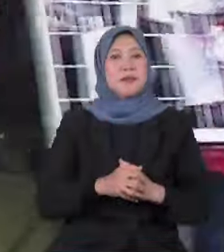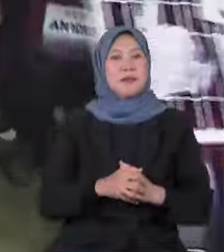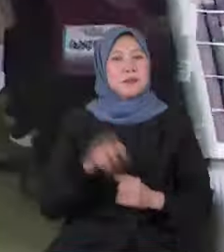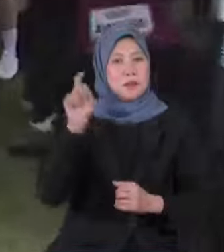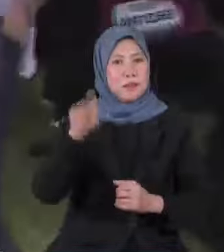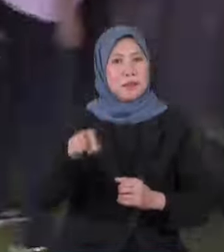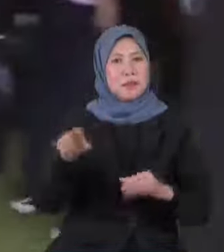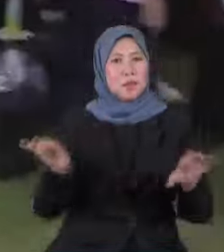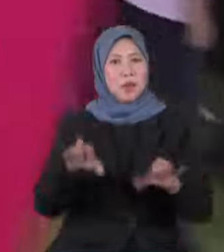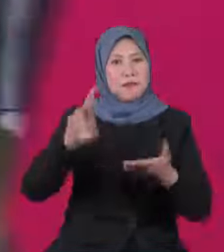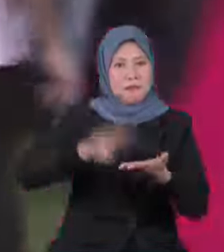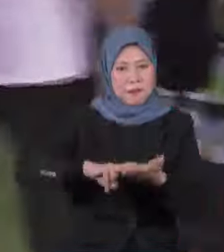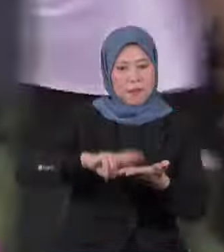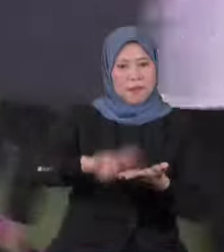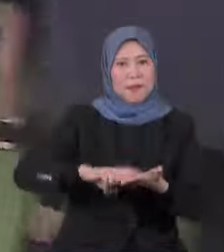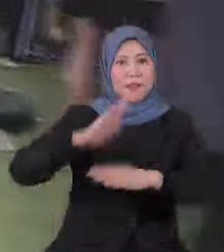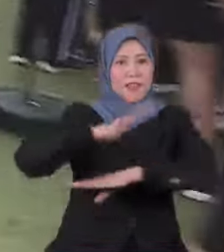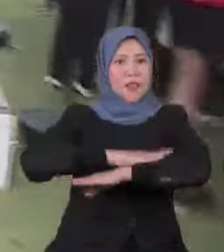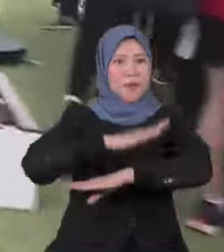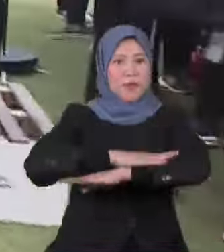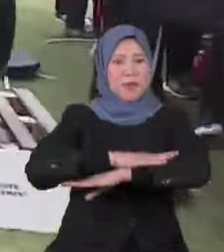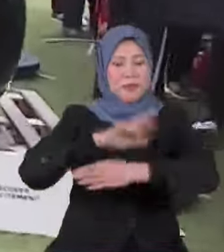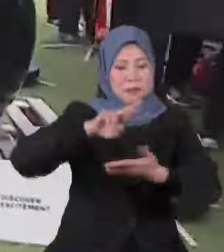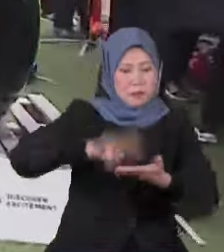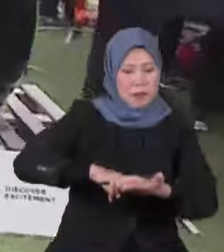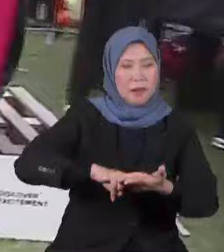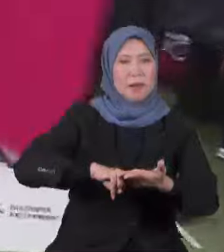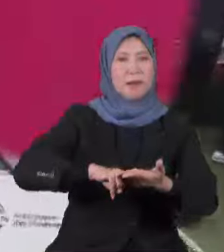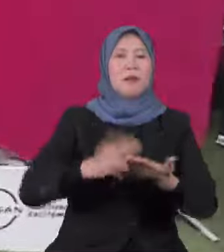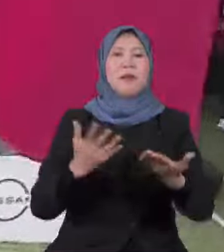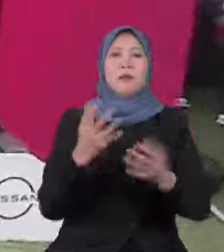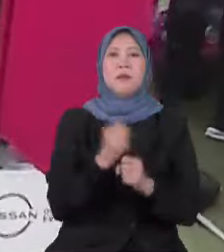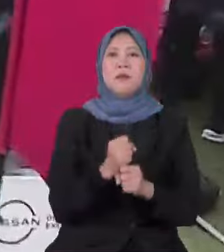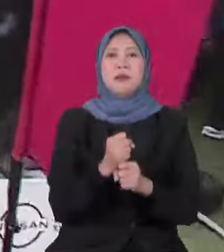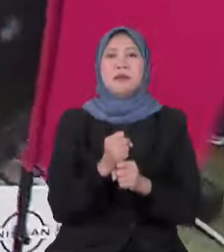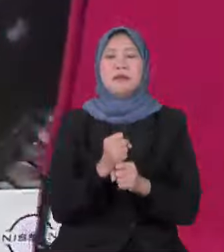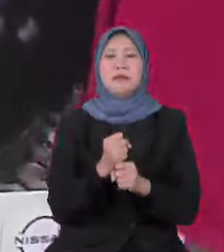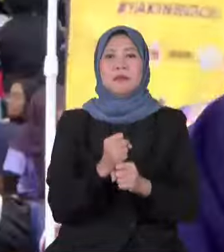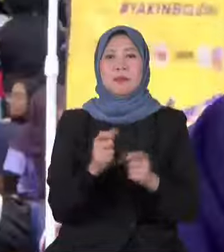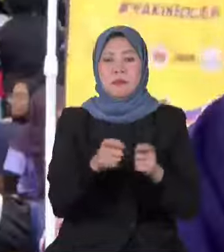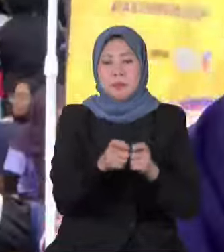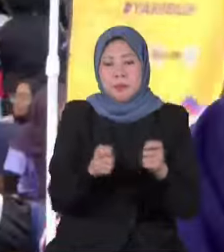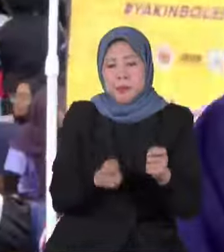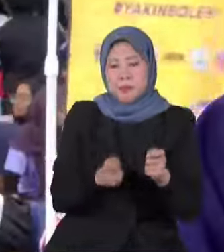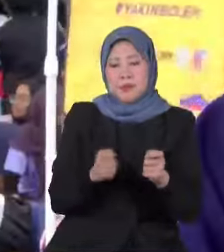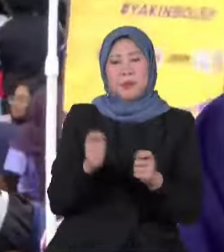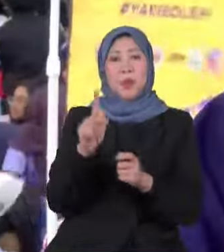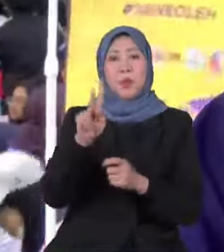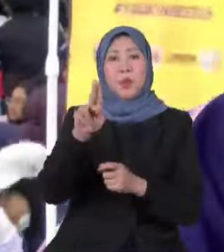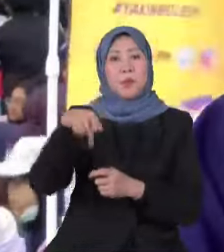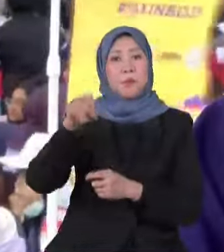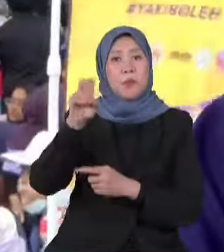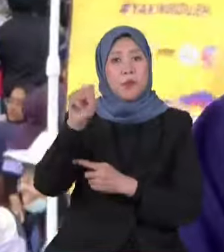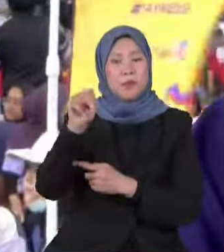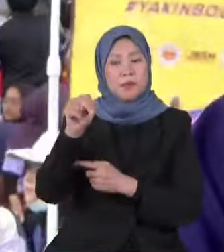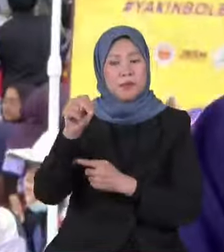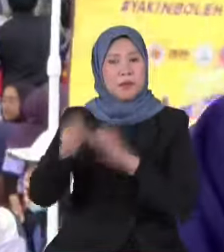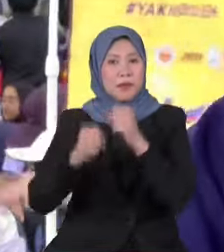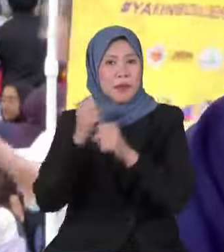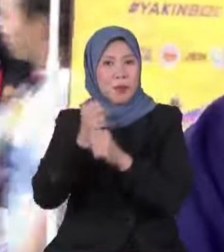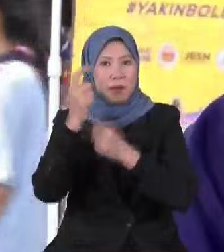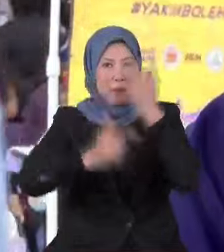membuat pendaftaran pengunjung di Bus Iris supaya mereka dapat menebus kupon Tahun Melawat Melaka dan juga